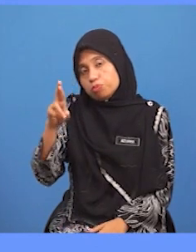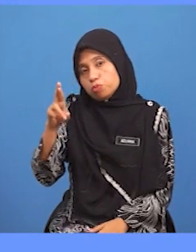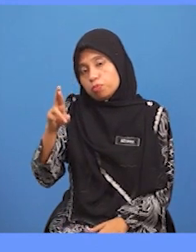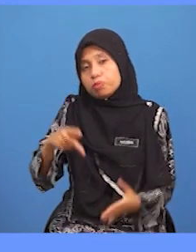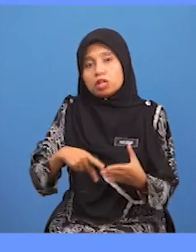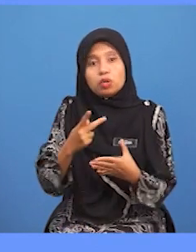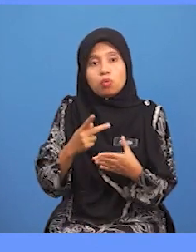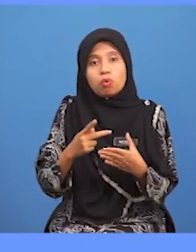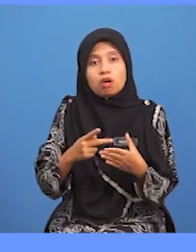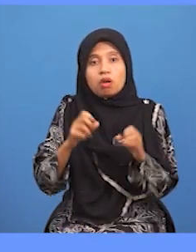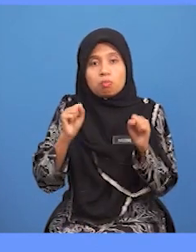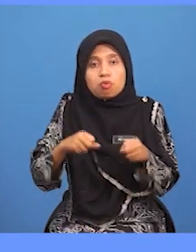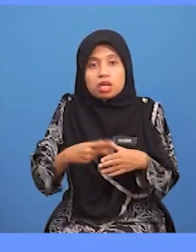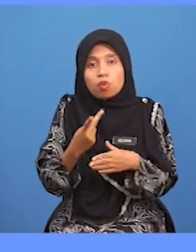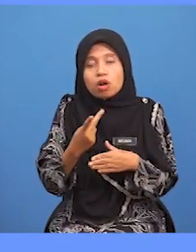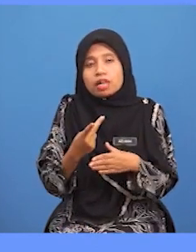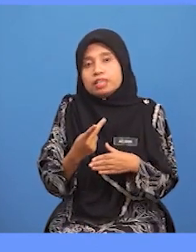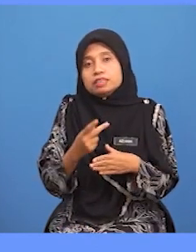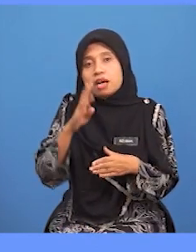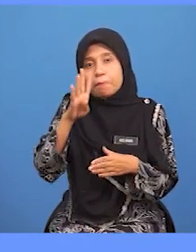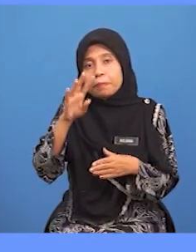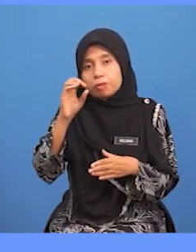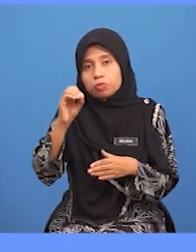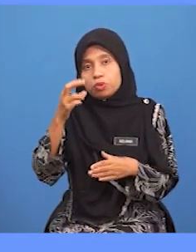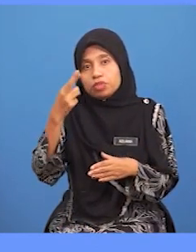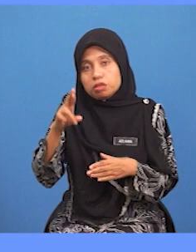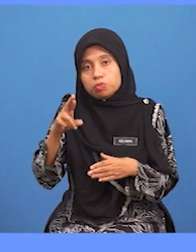RM50,000, pengeluar perlu mengeluarkan sebanyak